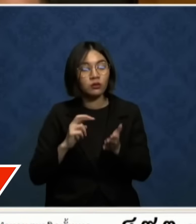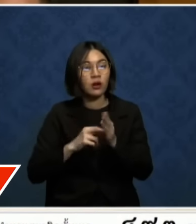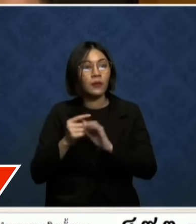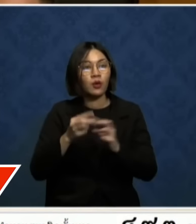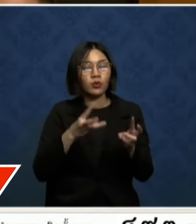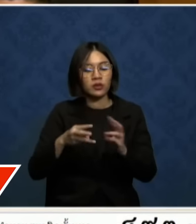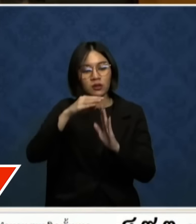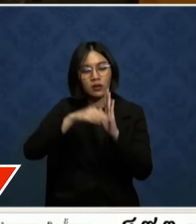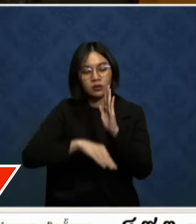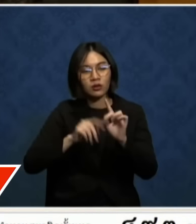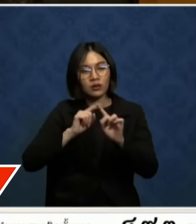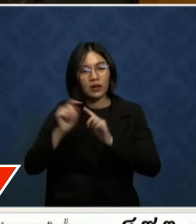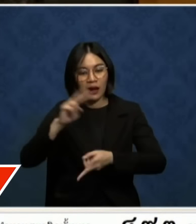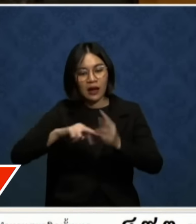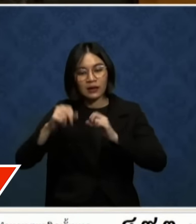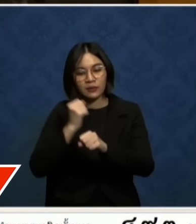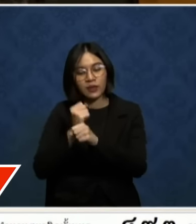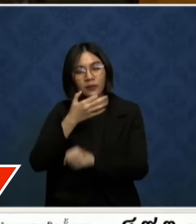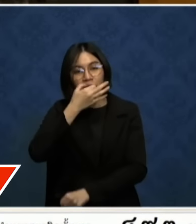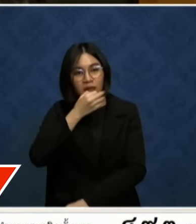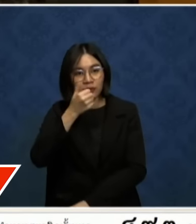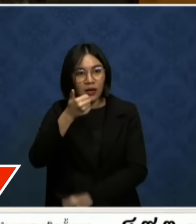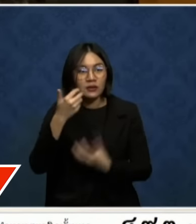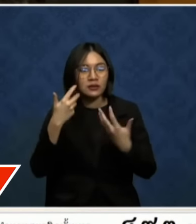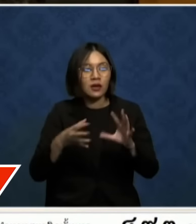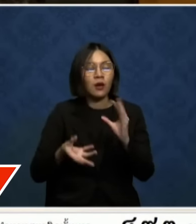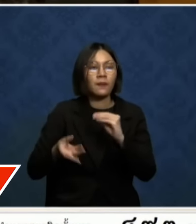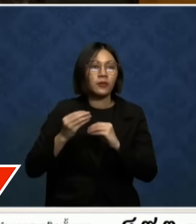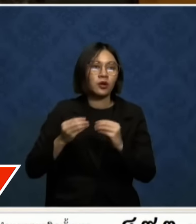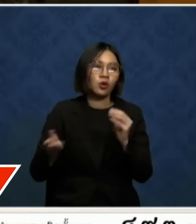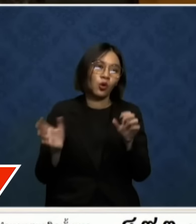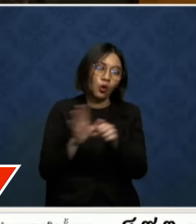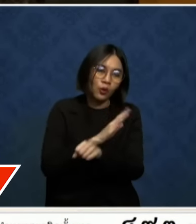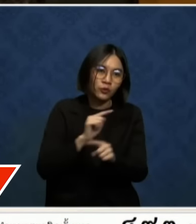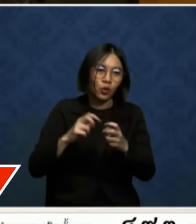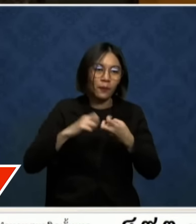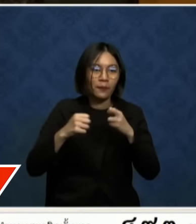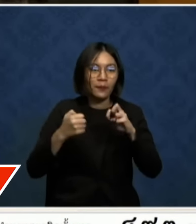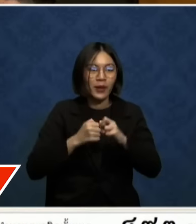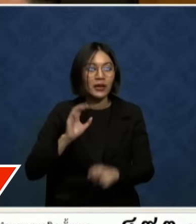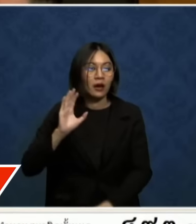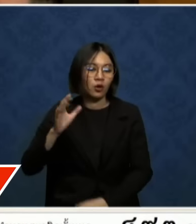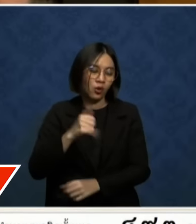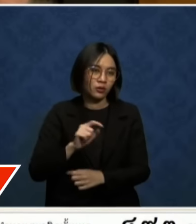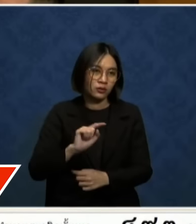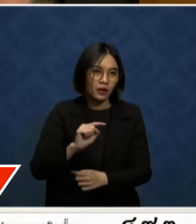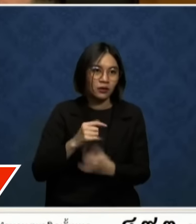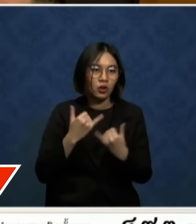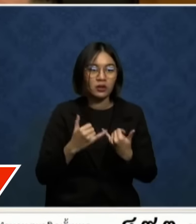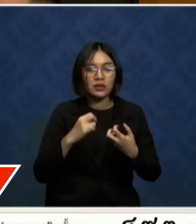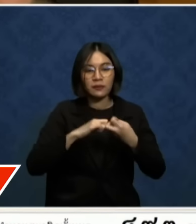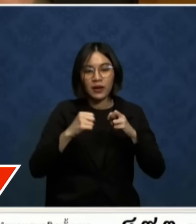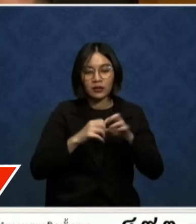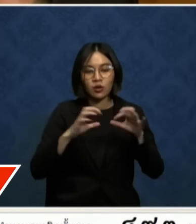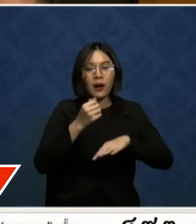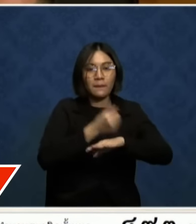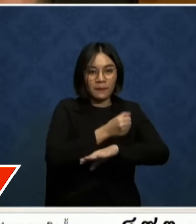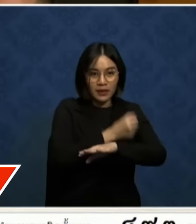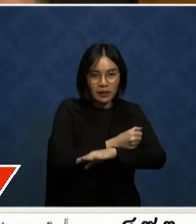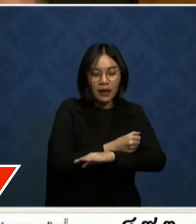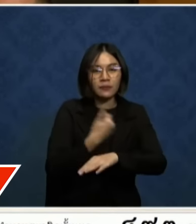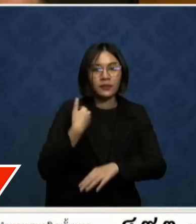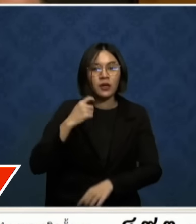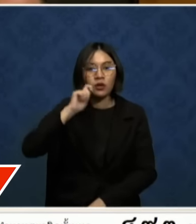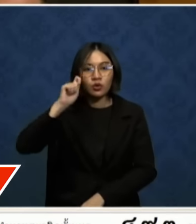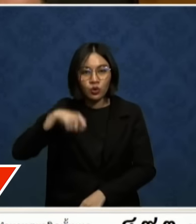ช้กลไกตรงนี้ในการหางานได้แล้วสุดท้ายมันก็เติมเต็มในปัญหาที่ประเทศโปแลนด์มีคือเขาก็มีปัญหาในเรื่องของแรงงานคนยูเ